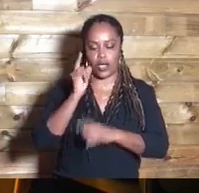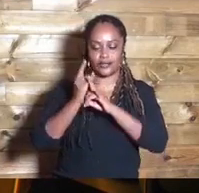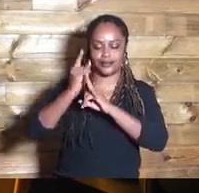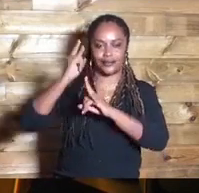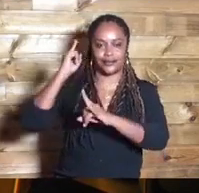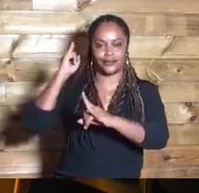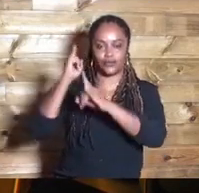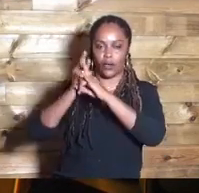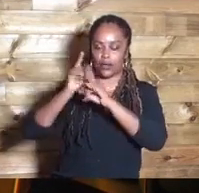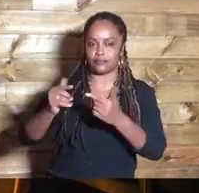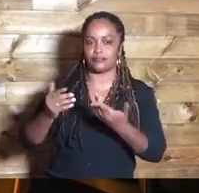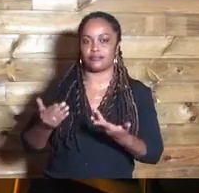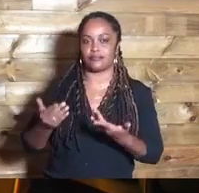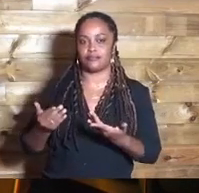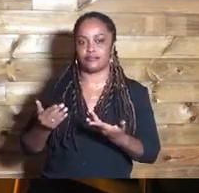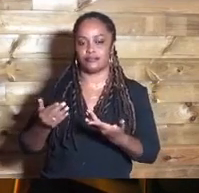Et histoire nous